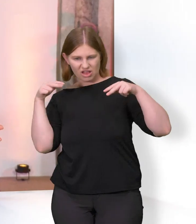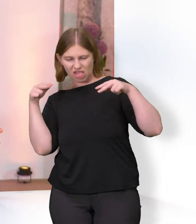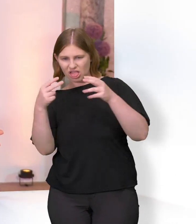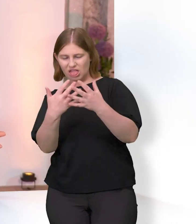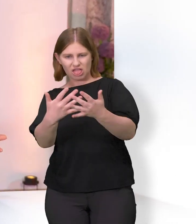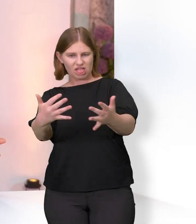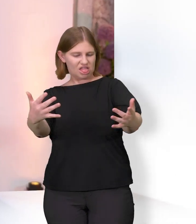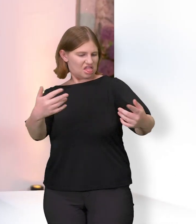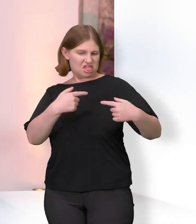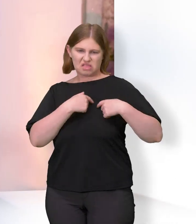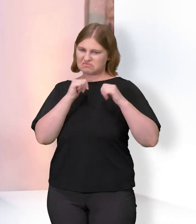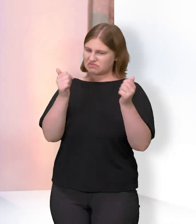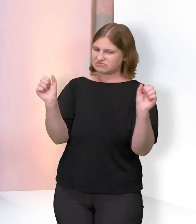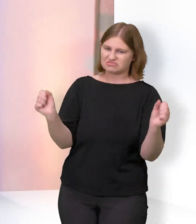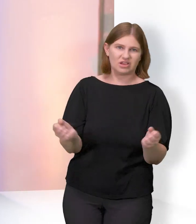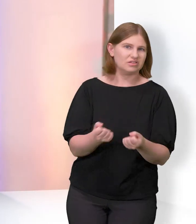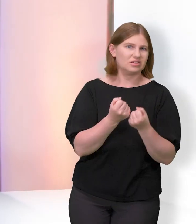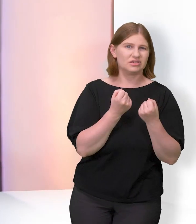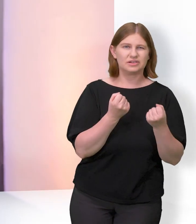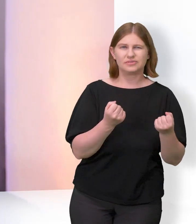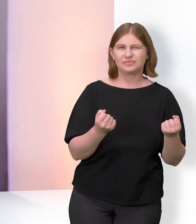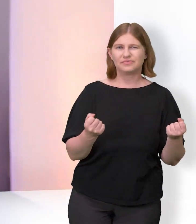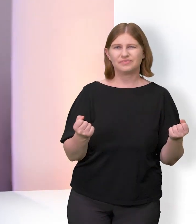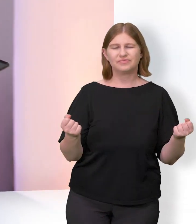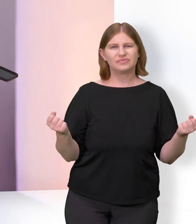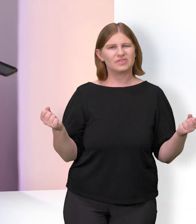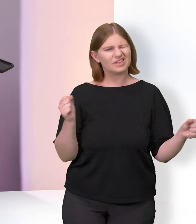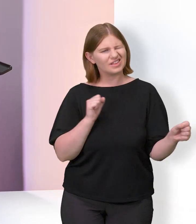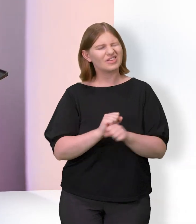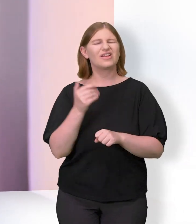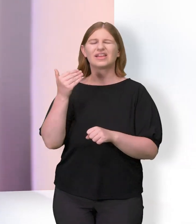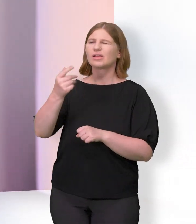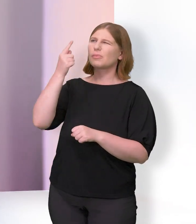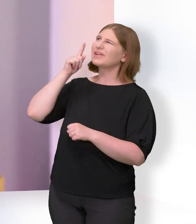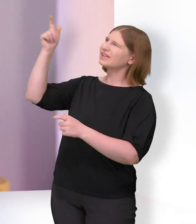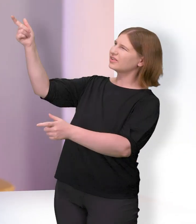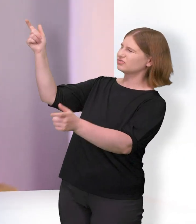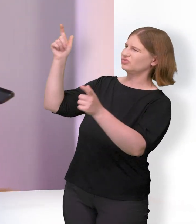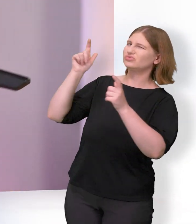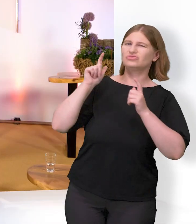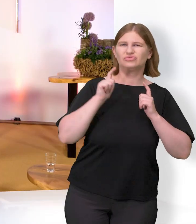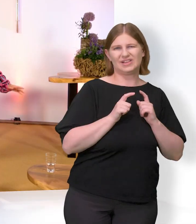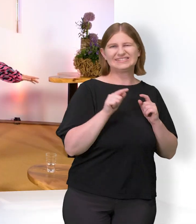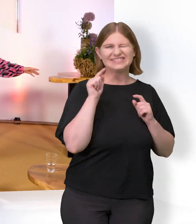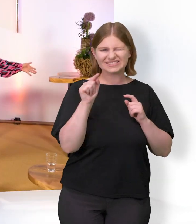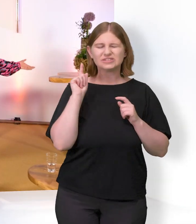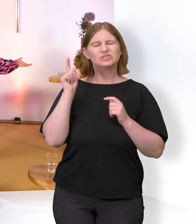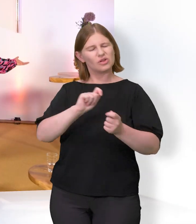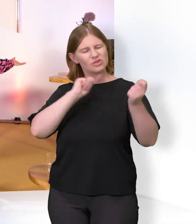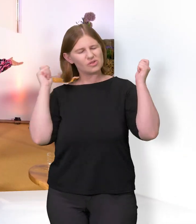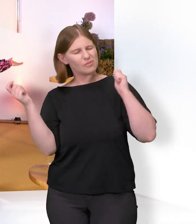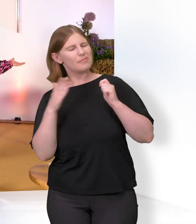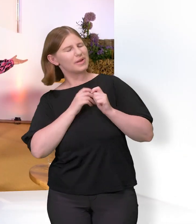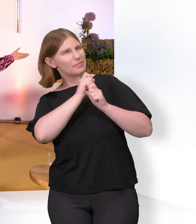Herz sieht zu. Doch jeder Moment, den er mir schenkt, soll sein Bild von